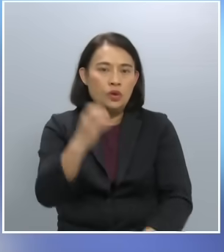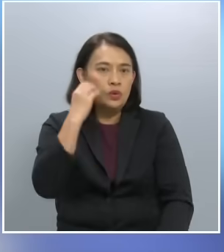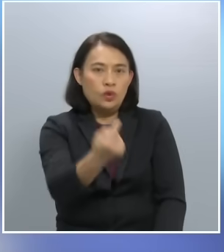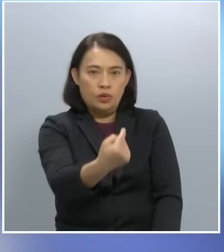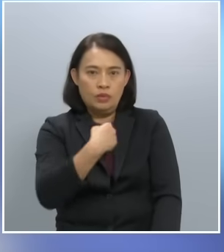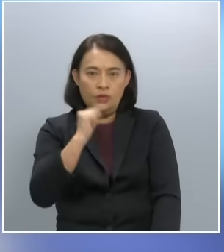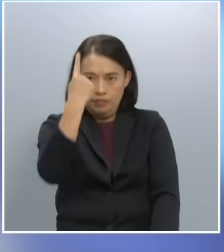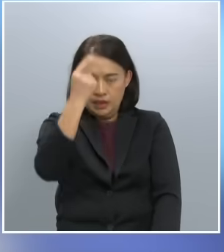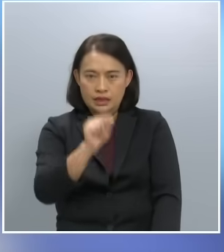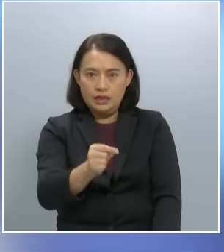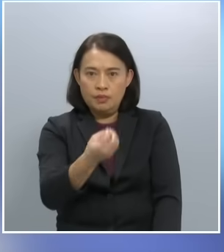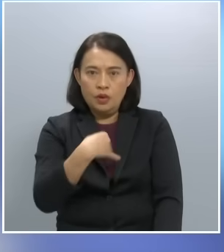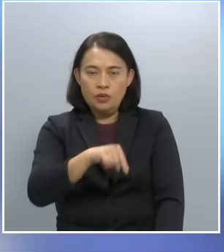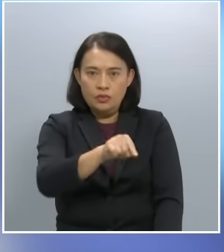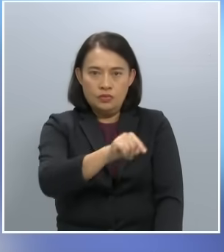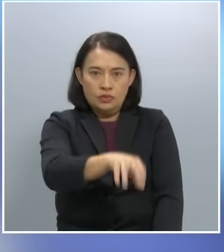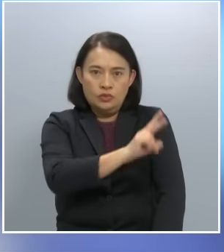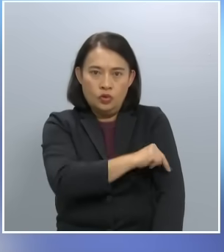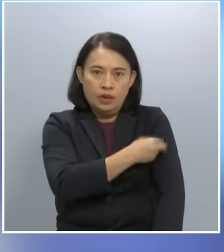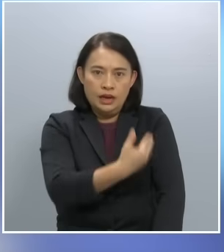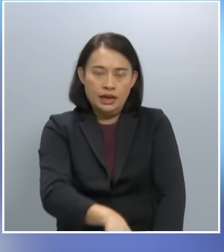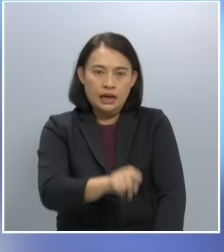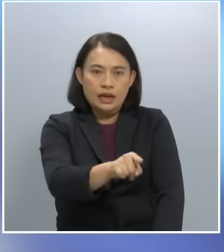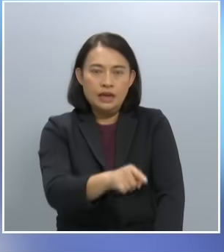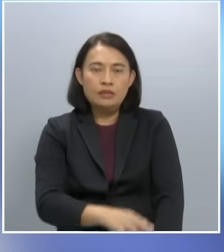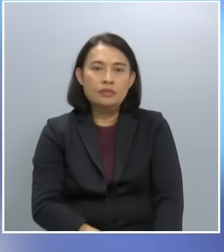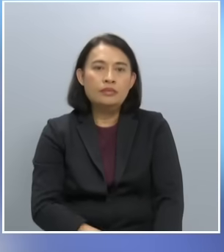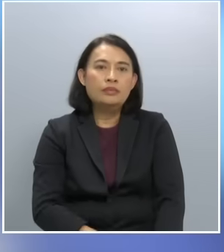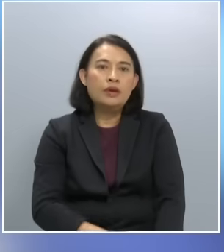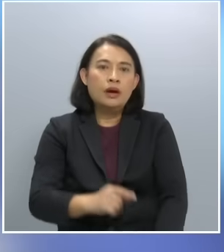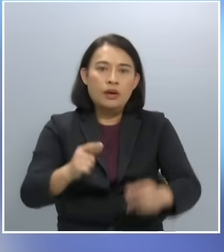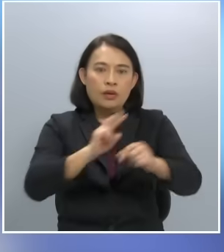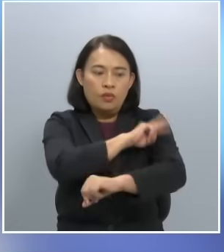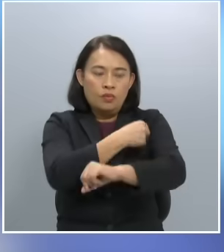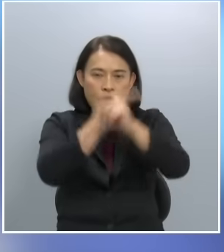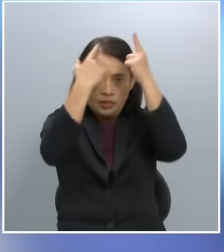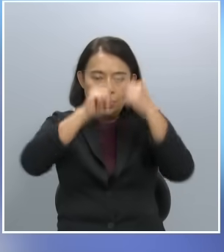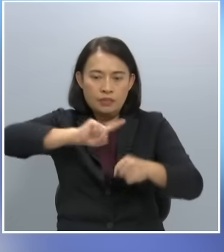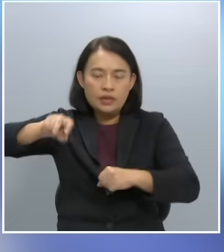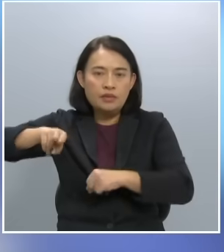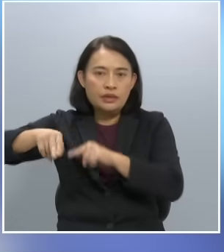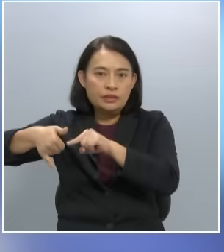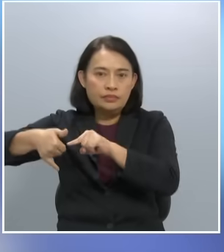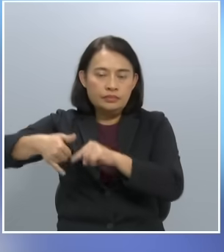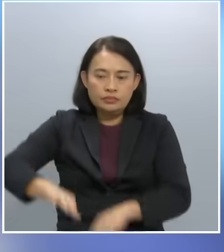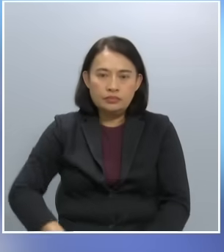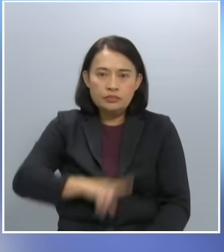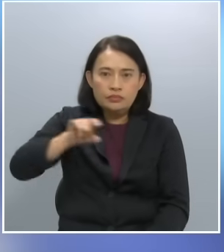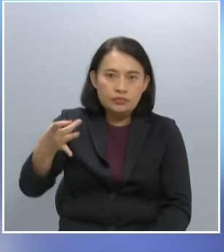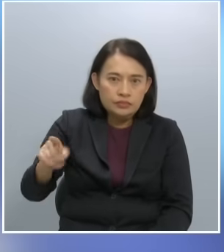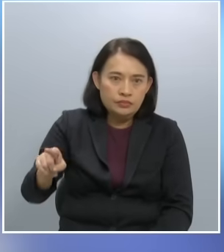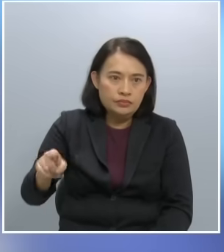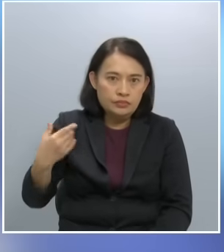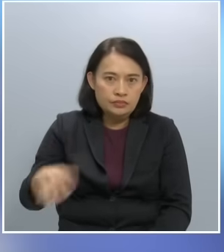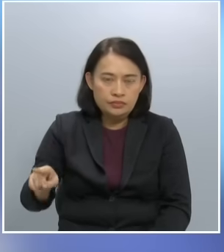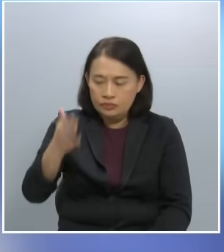หนูอีกครั้งนึงบอกว่าถึงโรงพยาบาลแล้วแล้วเสียงหนูที่ได้ยินจากพยาบาลเนี่ยที่กำลังถามแฟนพี่หนูว่าคนไข้เป็นอะไรนะฮะ